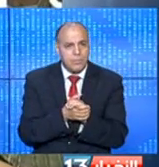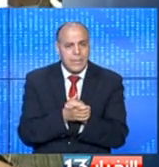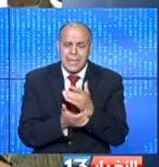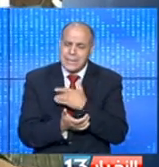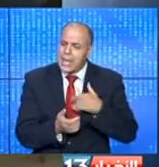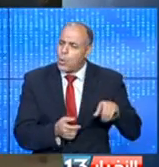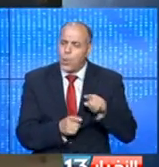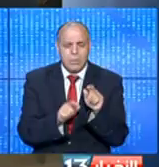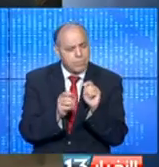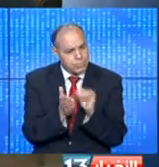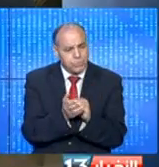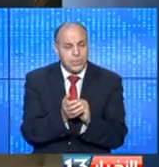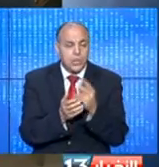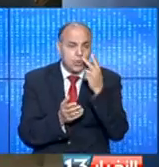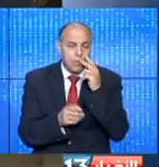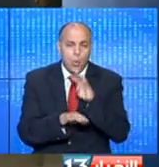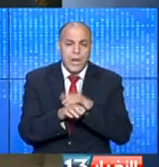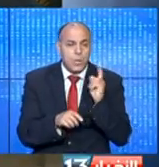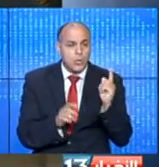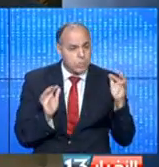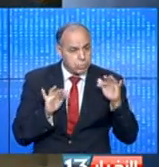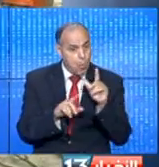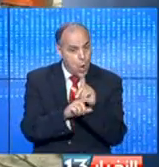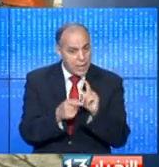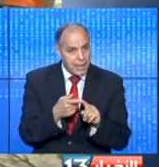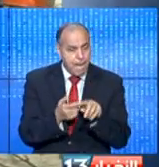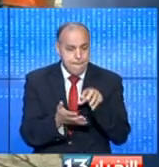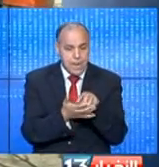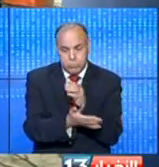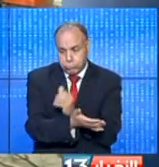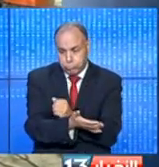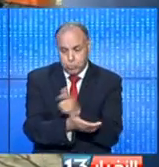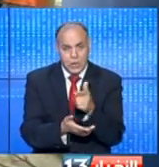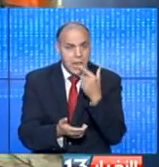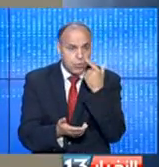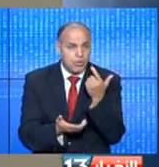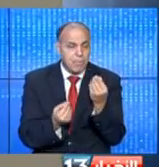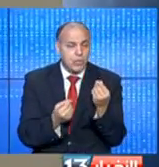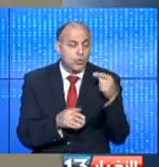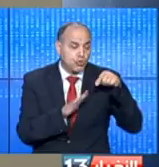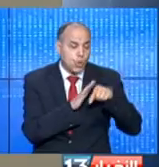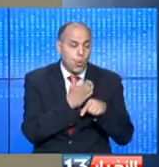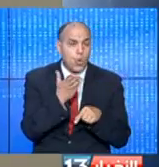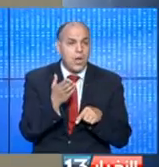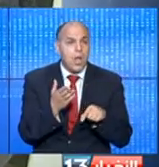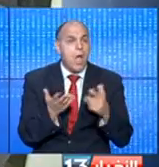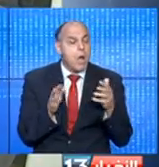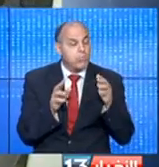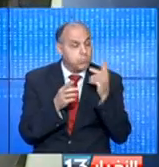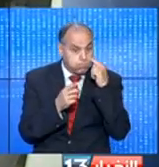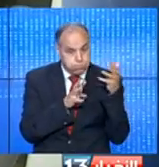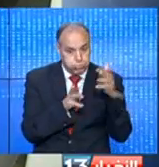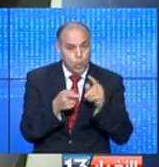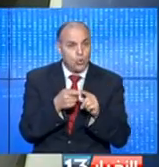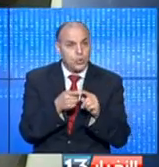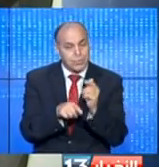البروتوكول الصحي الكل. هذا وتشهد ولاية توزر إقبالا محترما على مراكز التلقيح، في حين شهدت جهة الجريد انخفاضا ملحوظا في